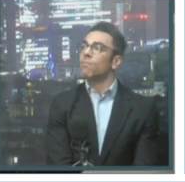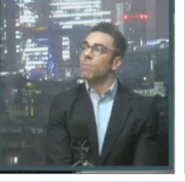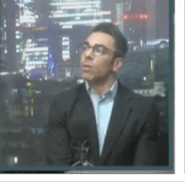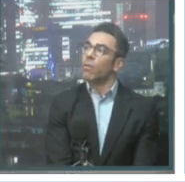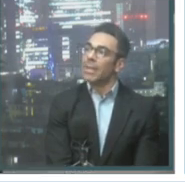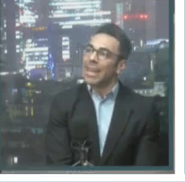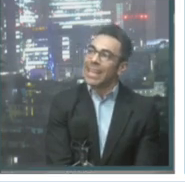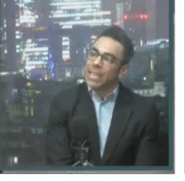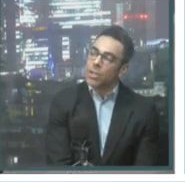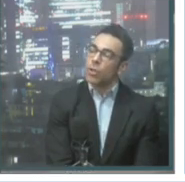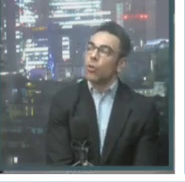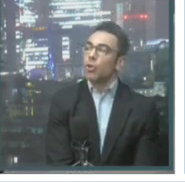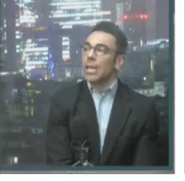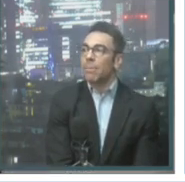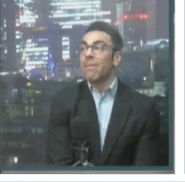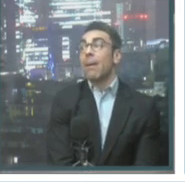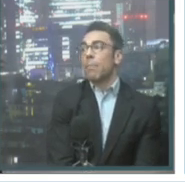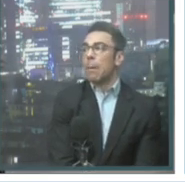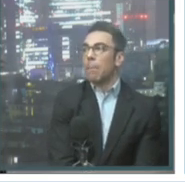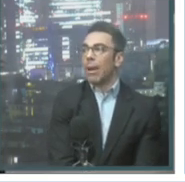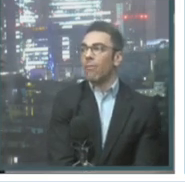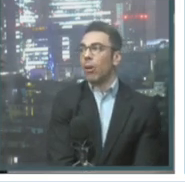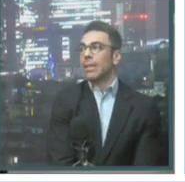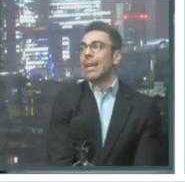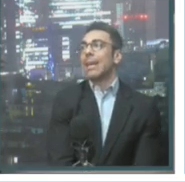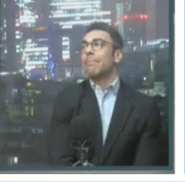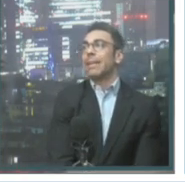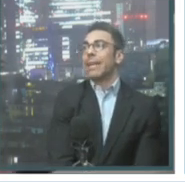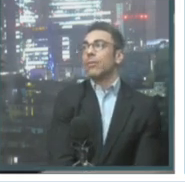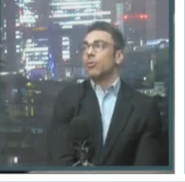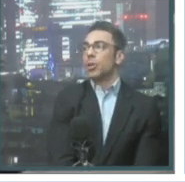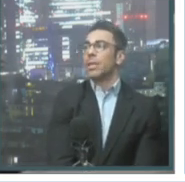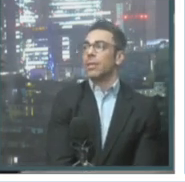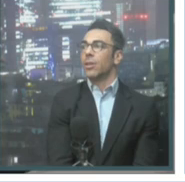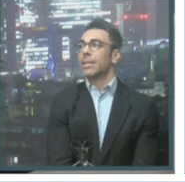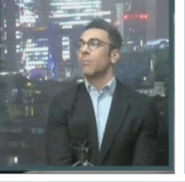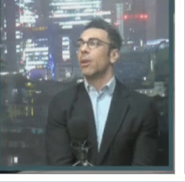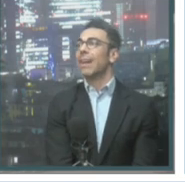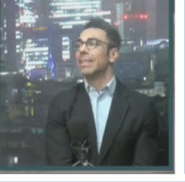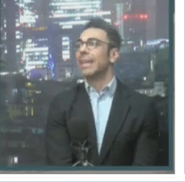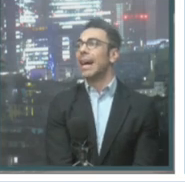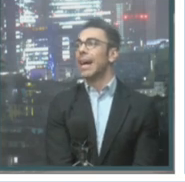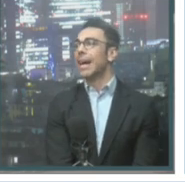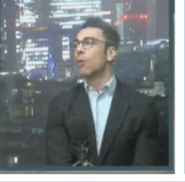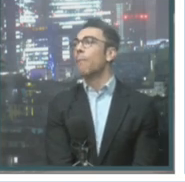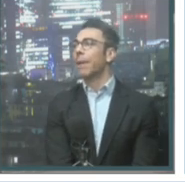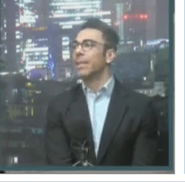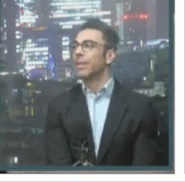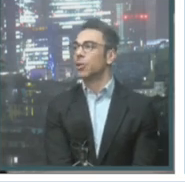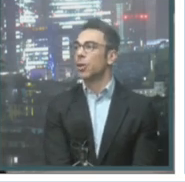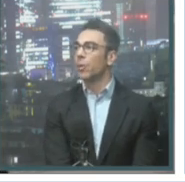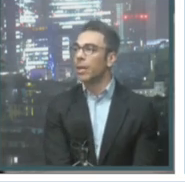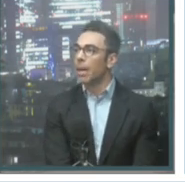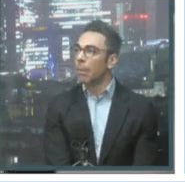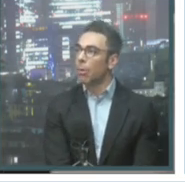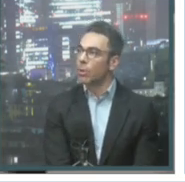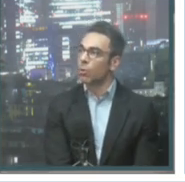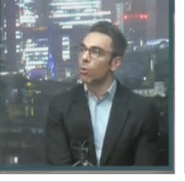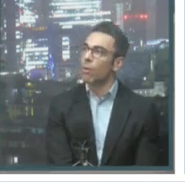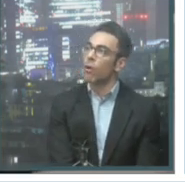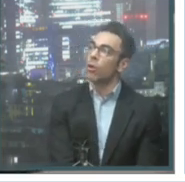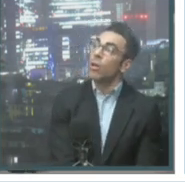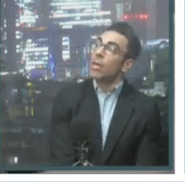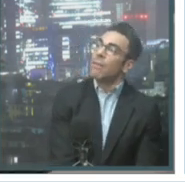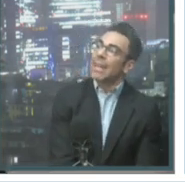ovviamente all'inizio non ci capivamo però un po alla volta ripetendo ci siamo arrivati a comprenderci quindi è proprio